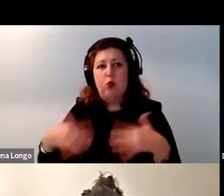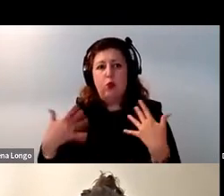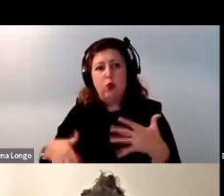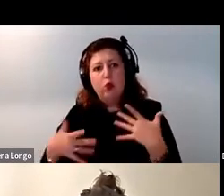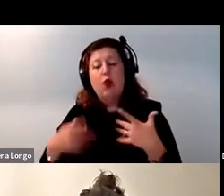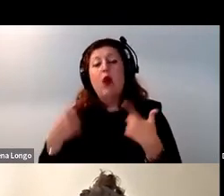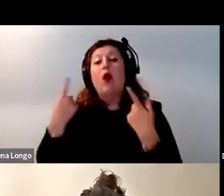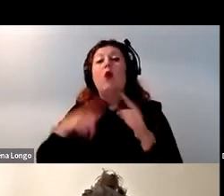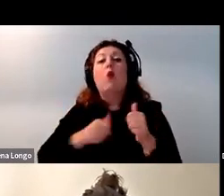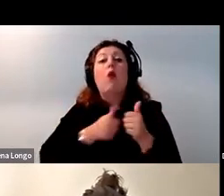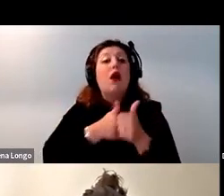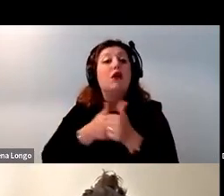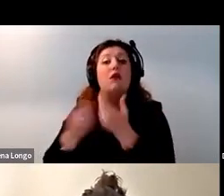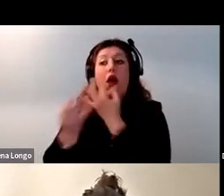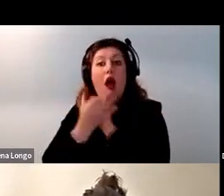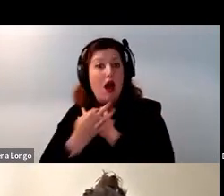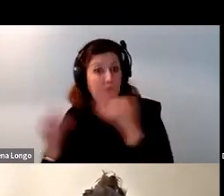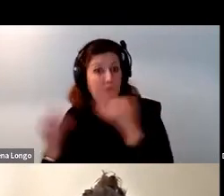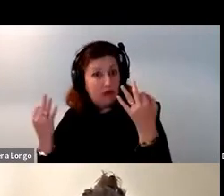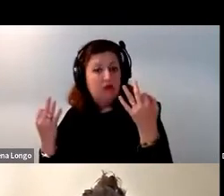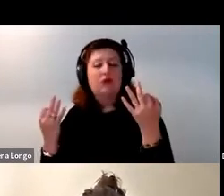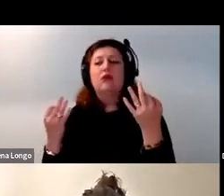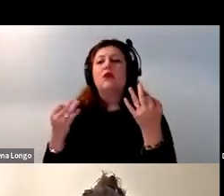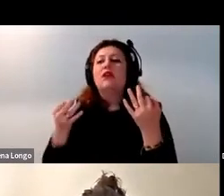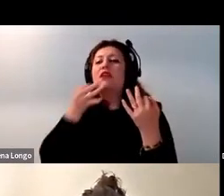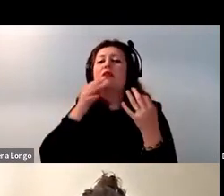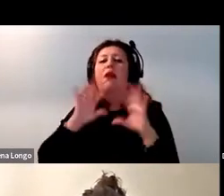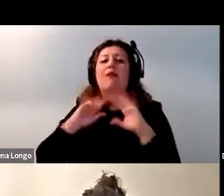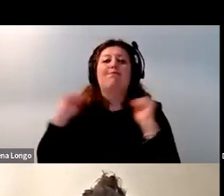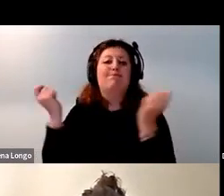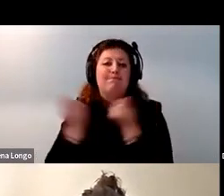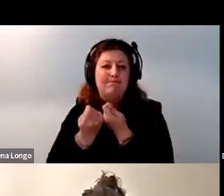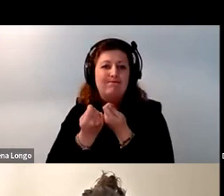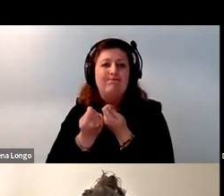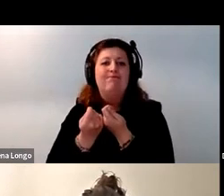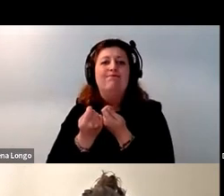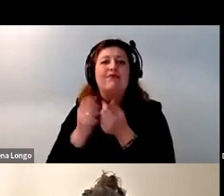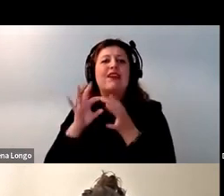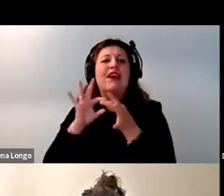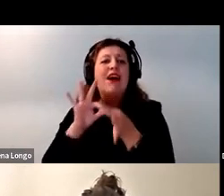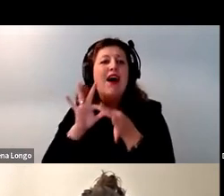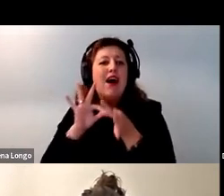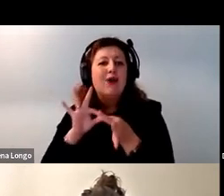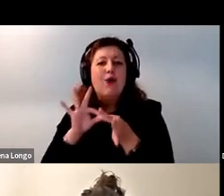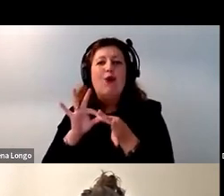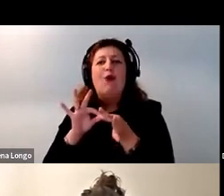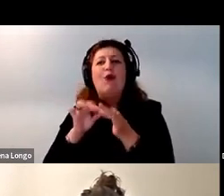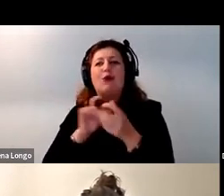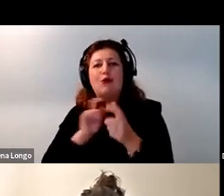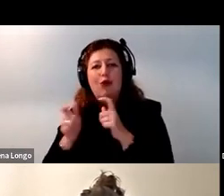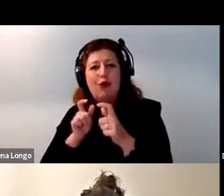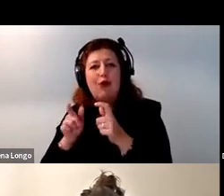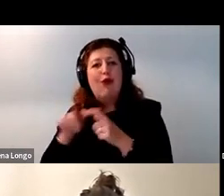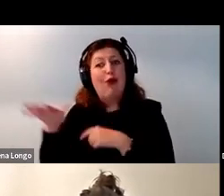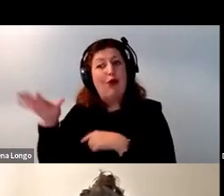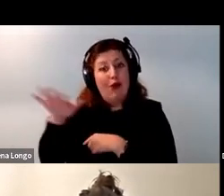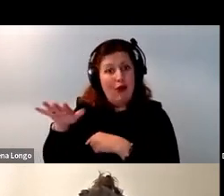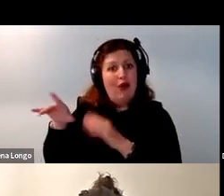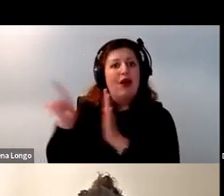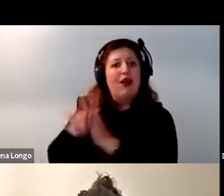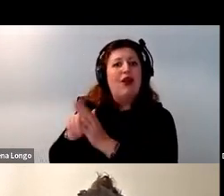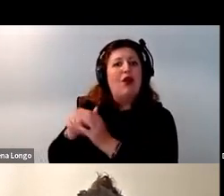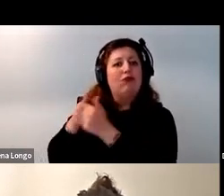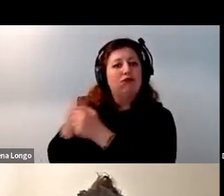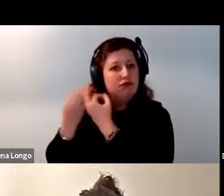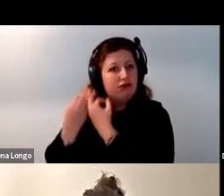quindi si è in compliance, si è in accordo con le regole del donatore, se si ha un